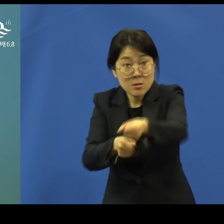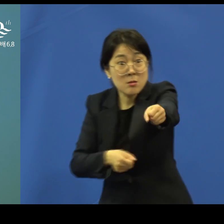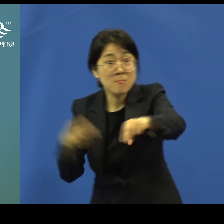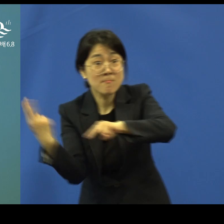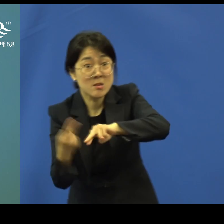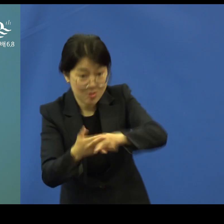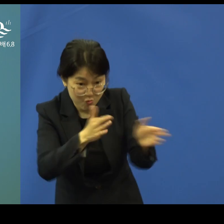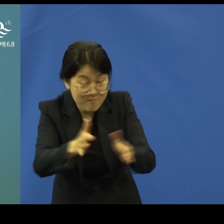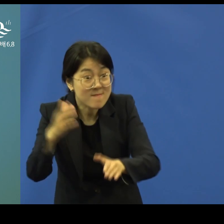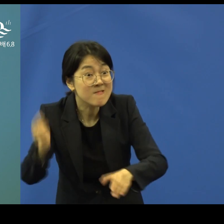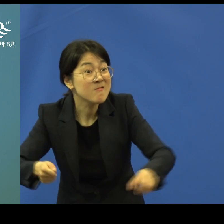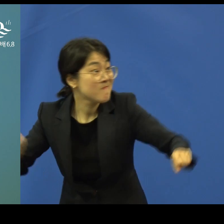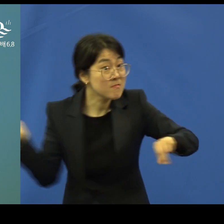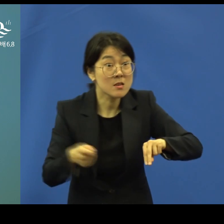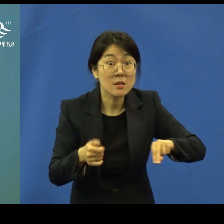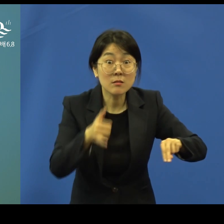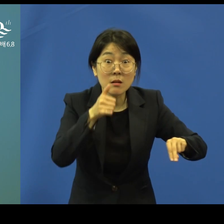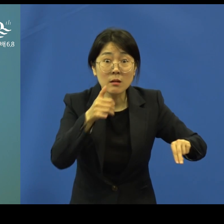그렇게 사랑하셨어요.